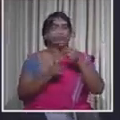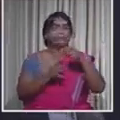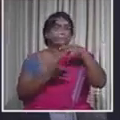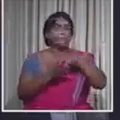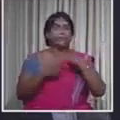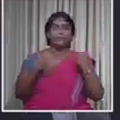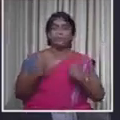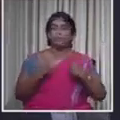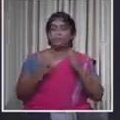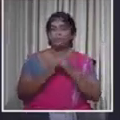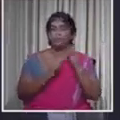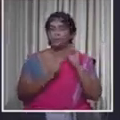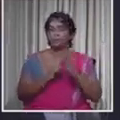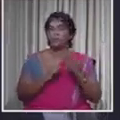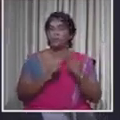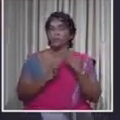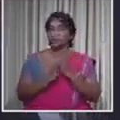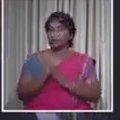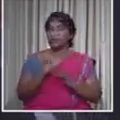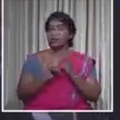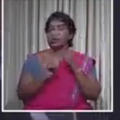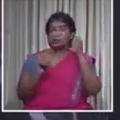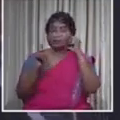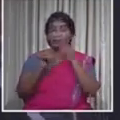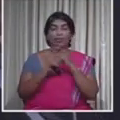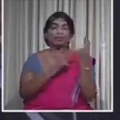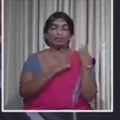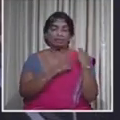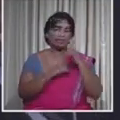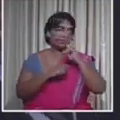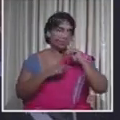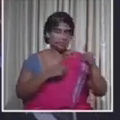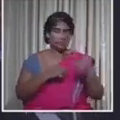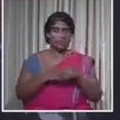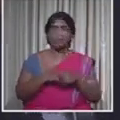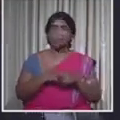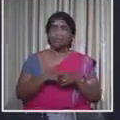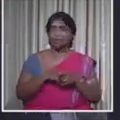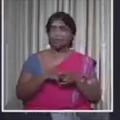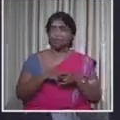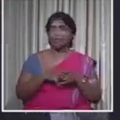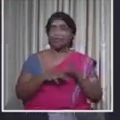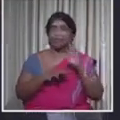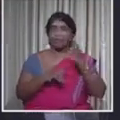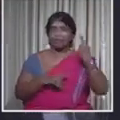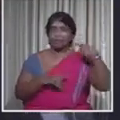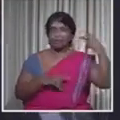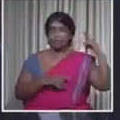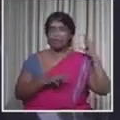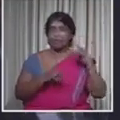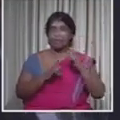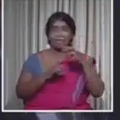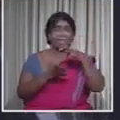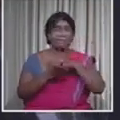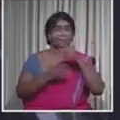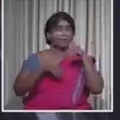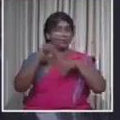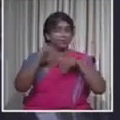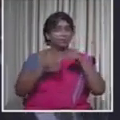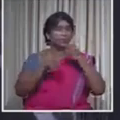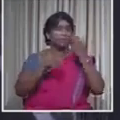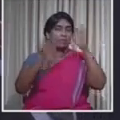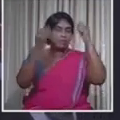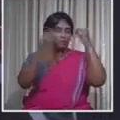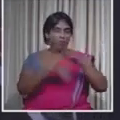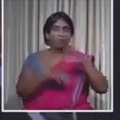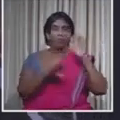සභාපති විදිහට කටයුතු කරන නිසා මම අමතුමාට අදාළ ආයතන වලට කියන දැනුවත් කරනවා කොහොමත් ඊයේ පෙරේද දිනු ප්‍රාදේශීය සභාවේ අයවැය ඡන්දයේදී ඔහුව පරාජය කරලා